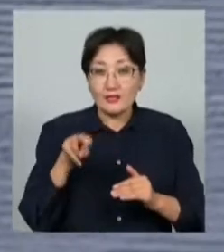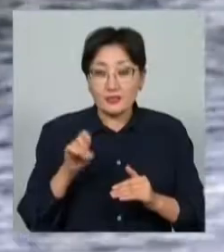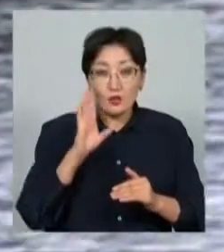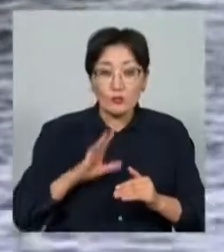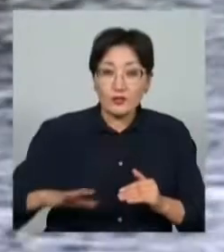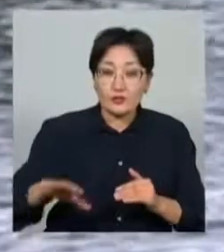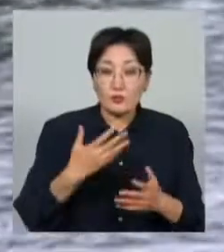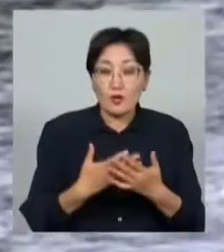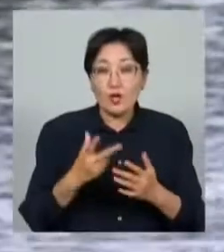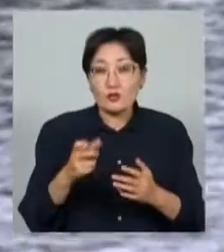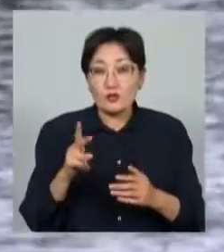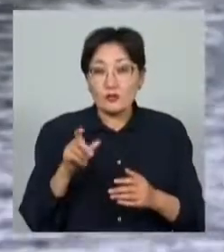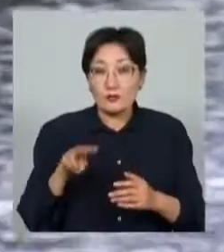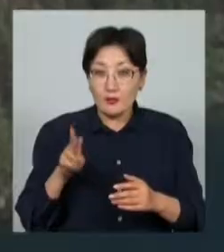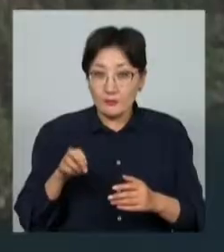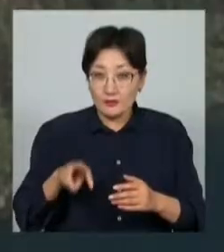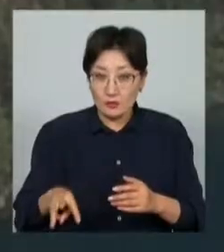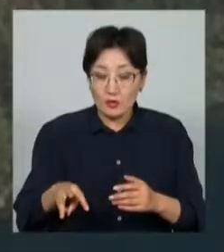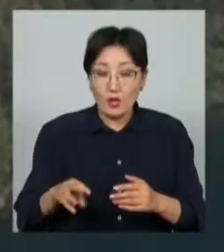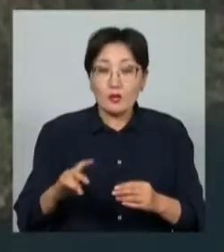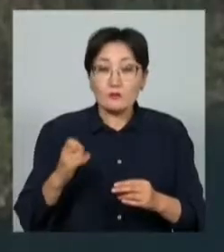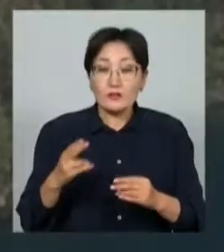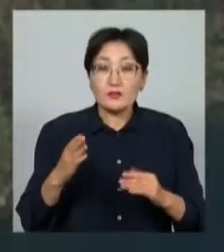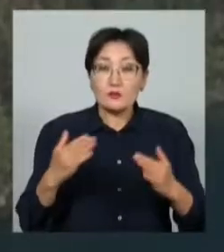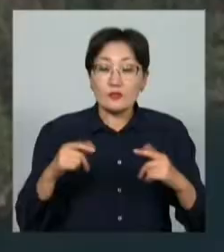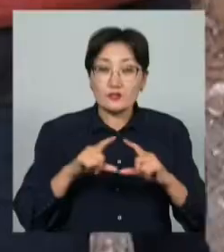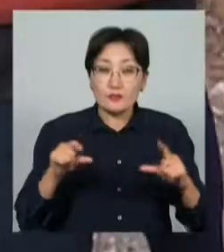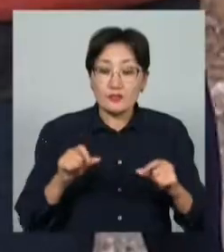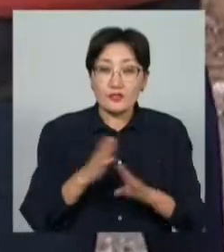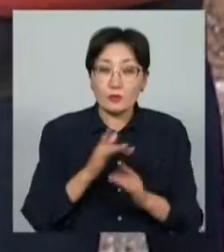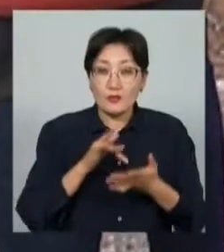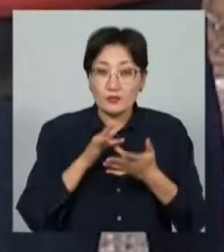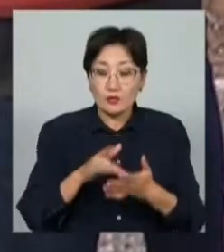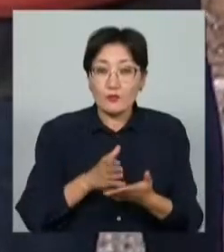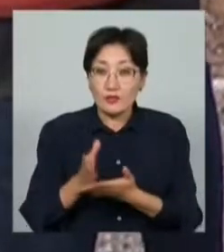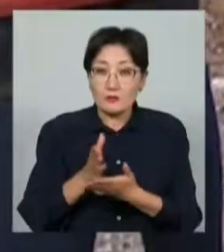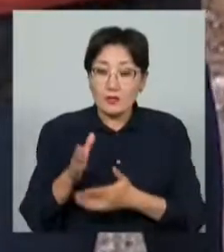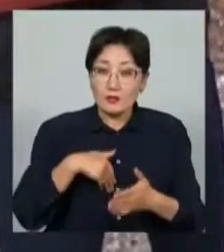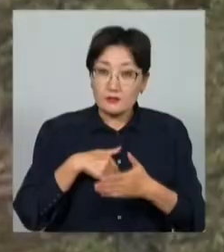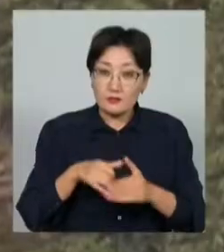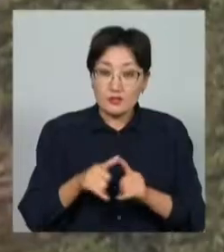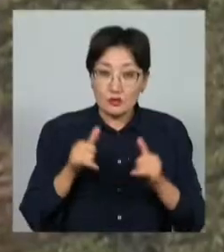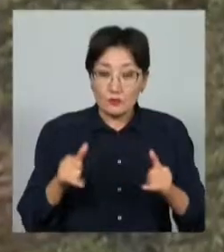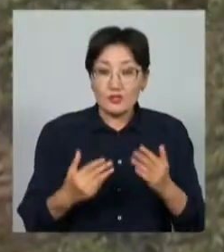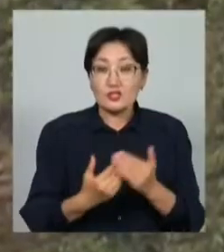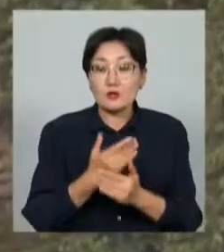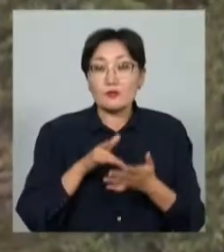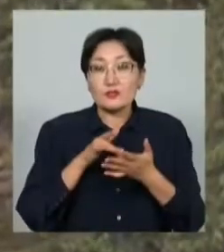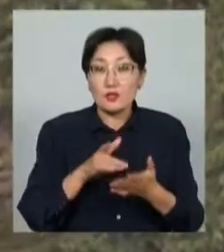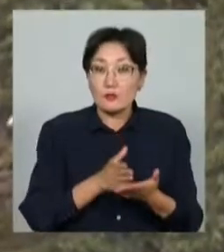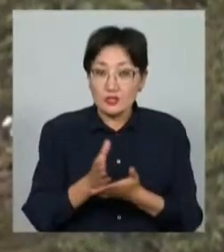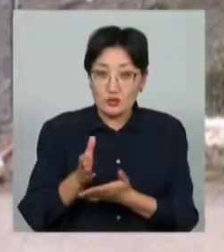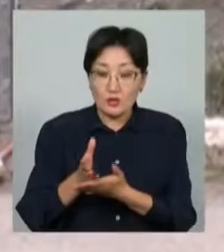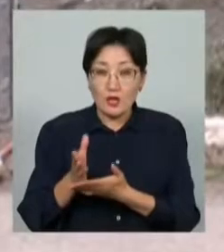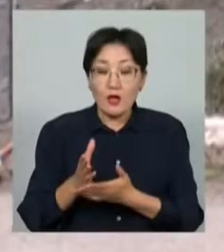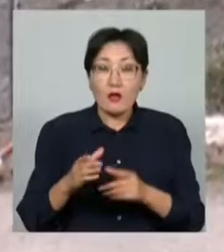Алматыдан шамамен 300 шақырым жерде. Бүгінде ұлттық паркте экотуризм саласы қарқынды түрде дамып келеді. Онда жаңа туристік маршруттар